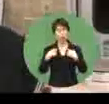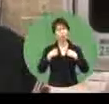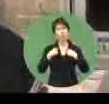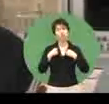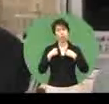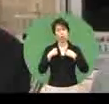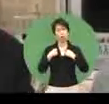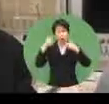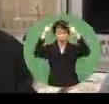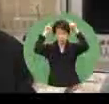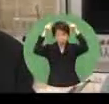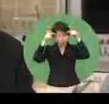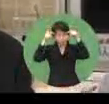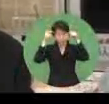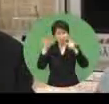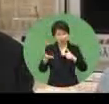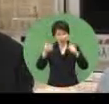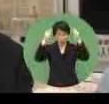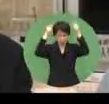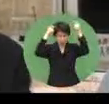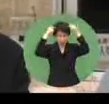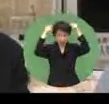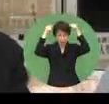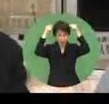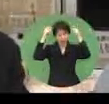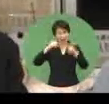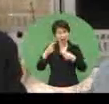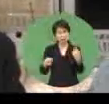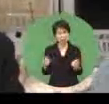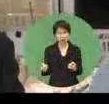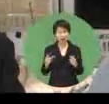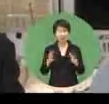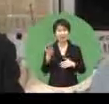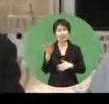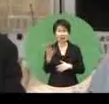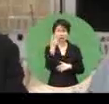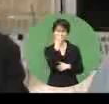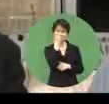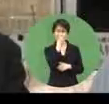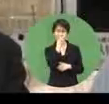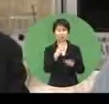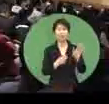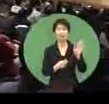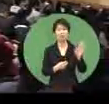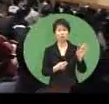ね、帽子をかぶったり髪の毛が落ちるようなことないかどうか、そこもチェックをさせていただいております。